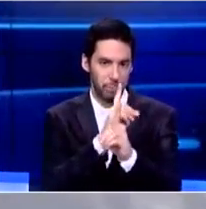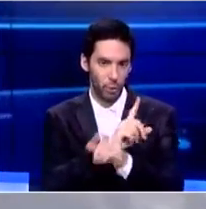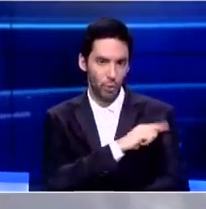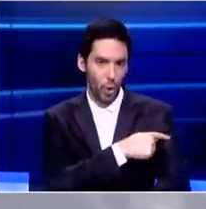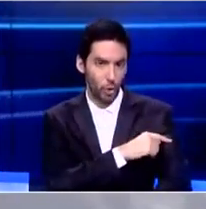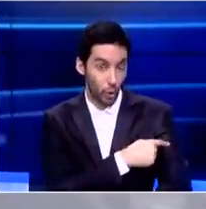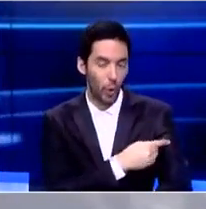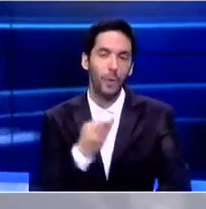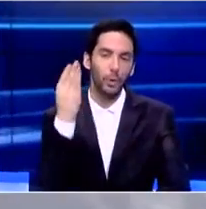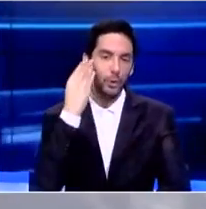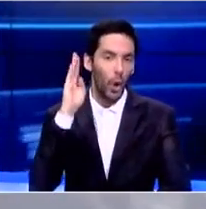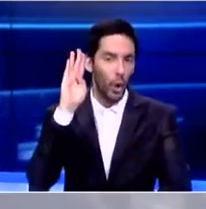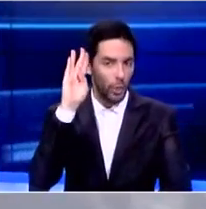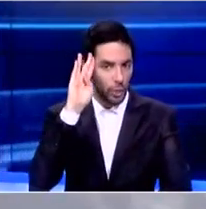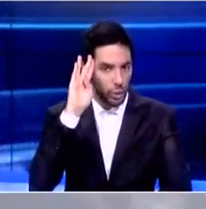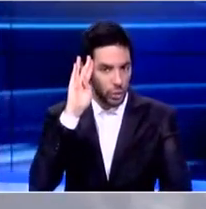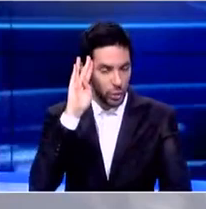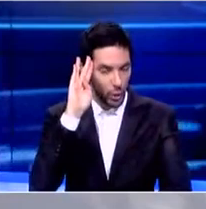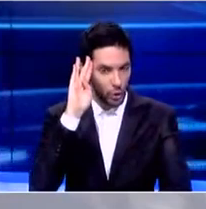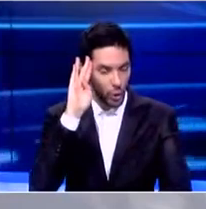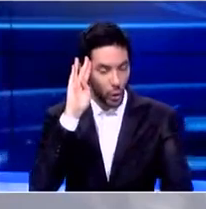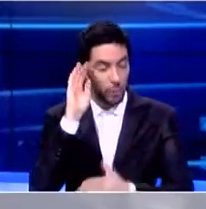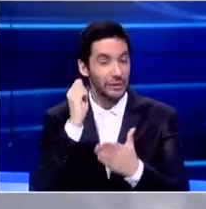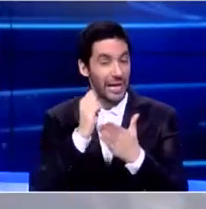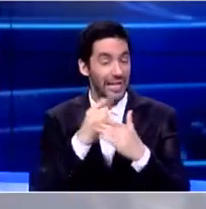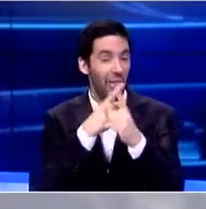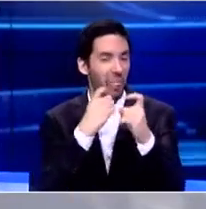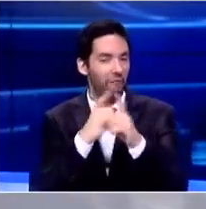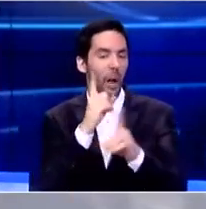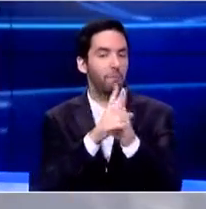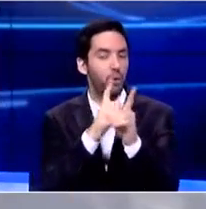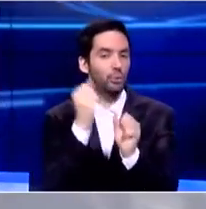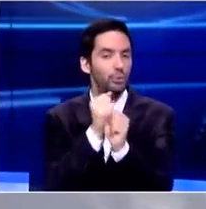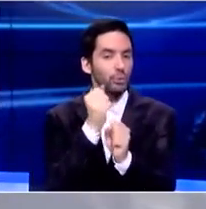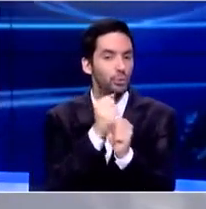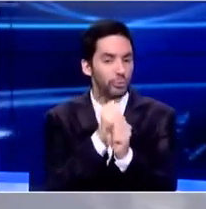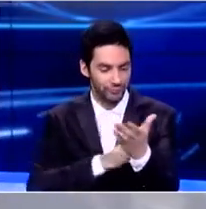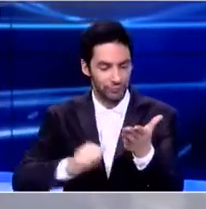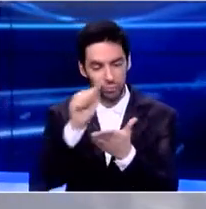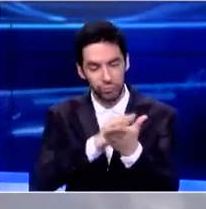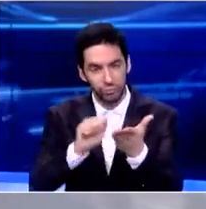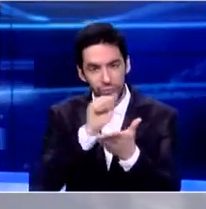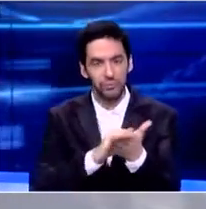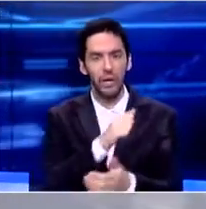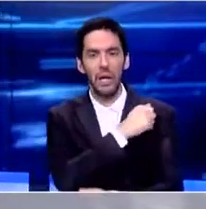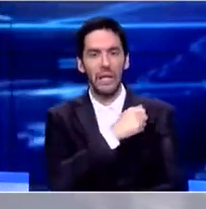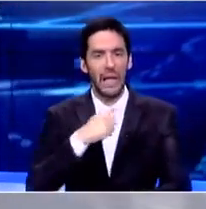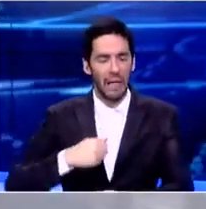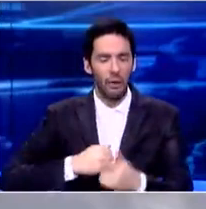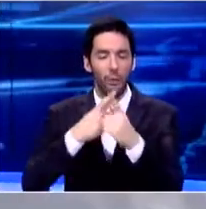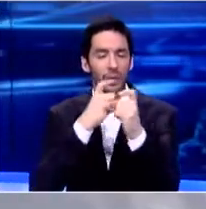περιοριζόμαστε μόνο σε αυτούς που εργάζονται σε νοσοκομειακούς χώρους ή μολύνθηκαν σε νοσοκομειακό χώρο, αλλά οποιονδήποτε ανέφερε